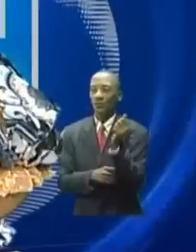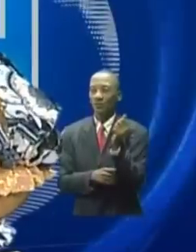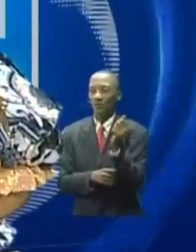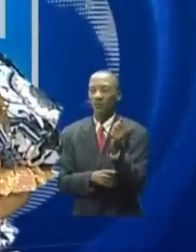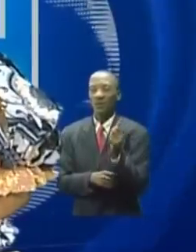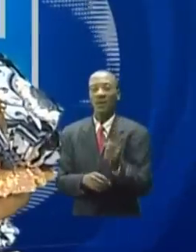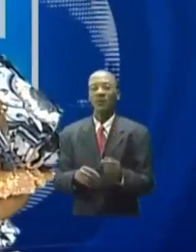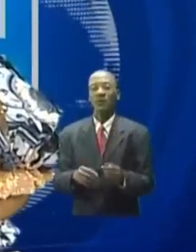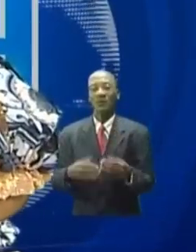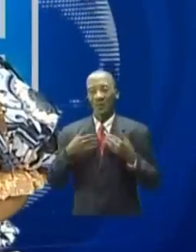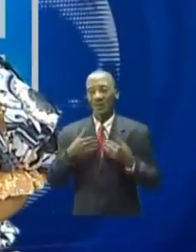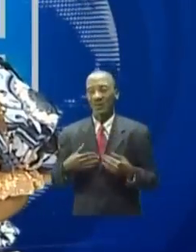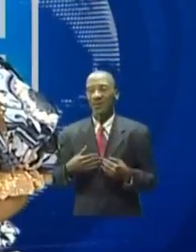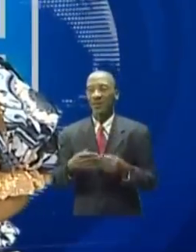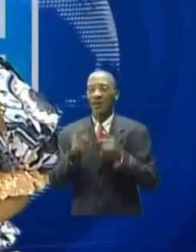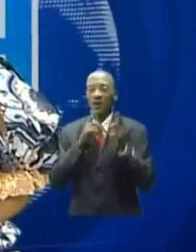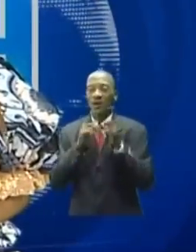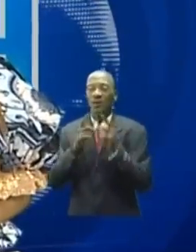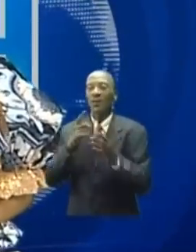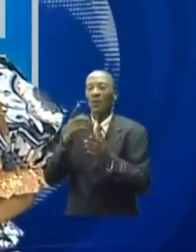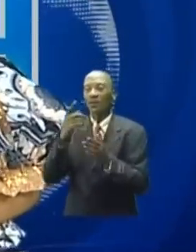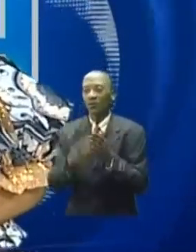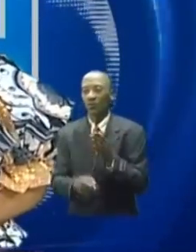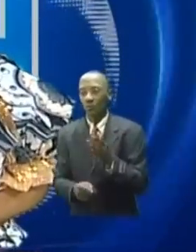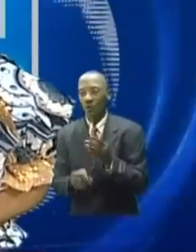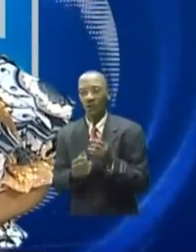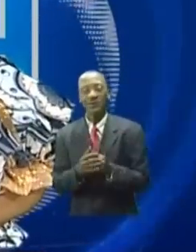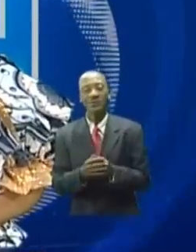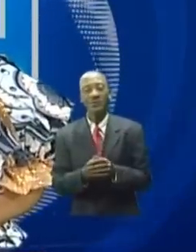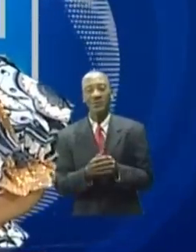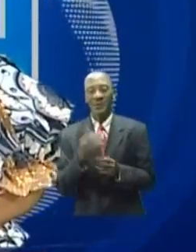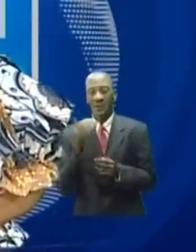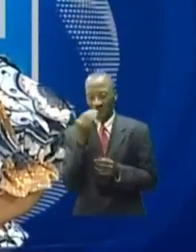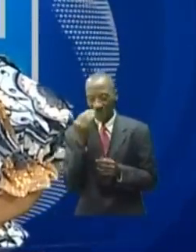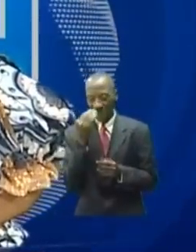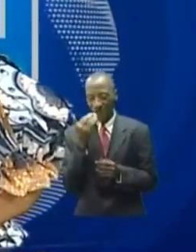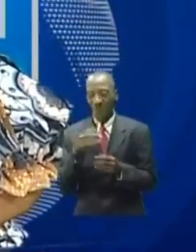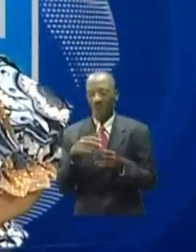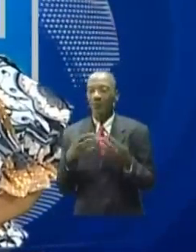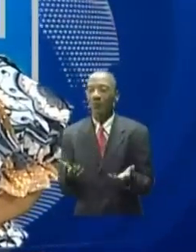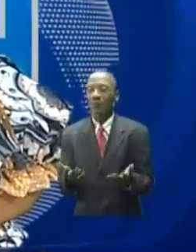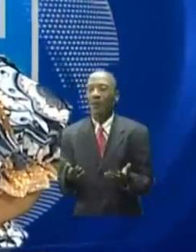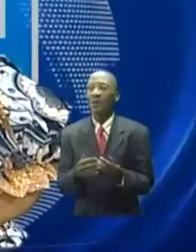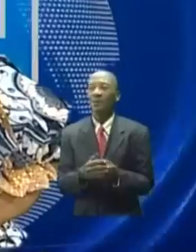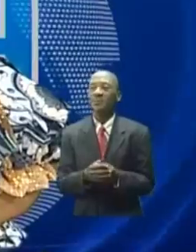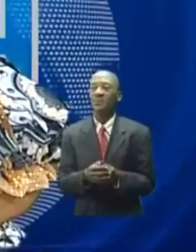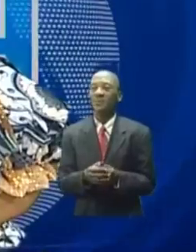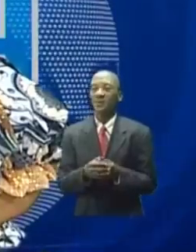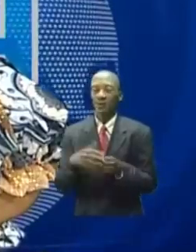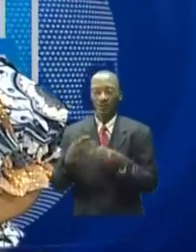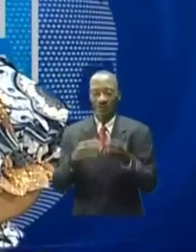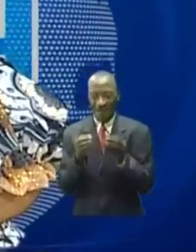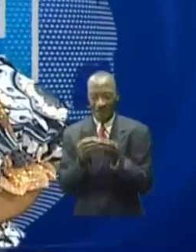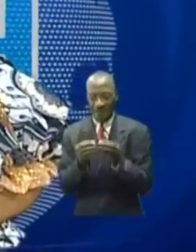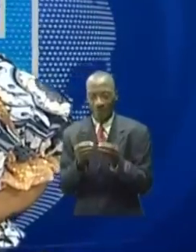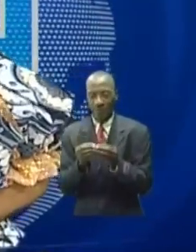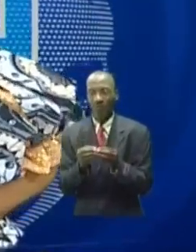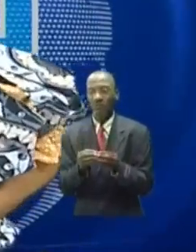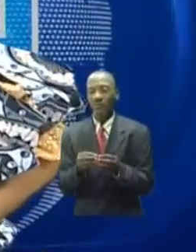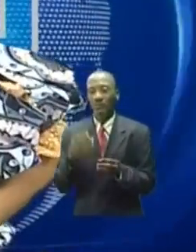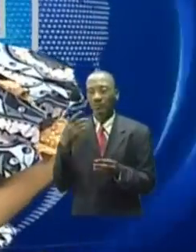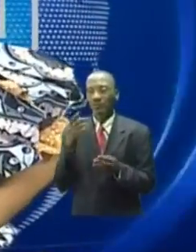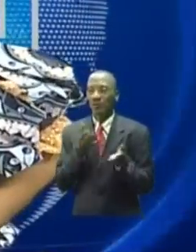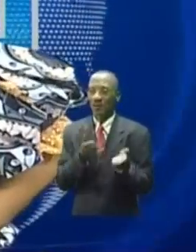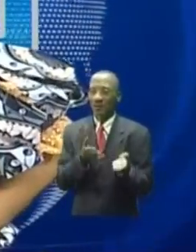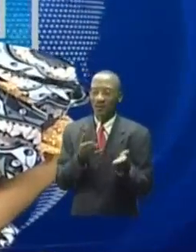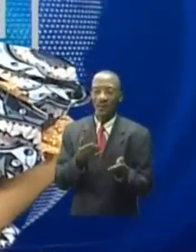bêche, machette et autres a été réceptionné par le ministre de l'Agriculture, José Mpanda. Ces matériels seront distribués dans